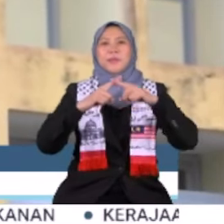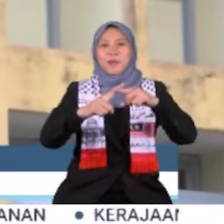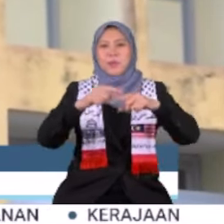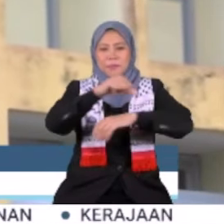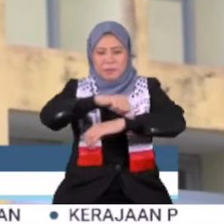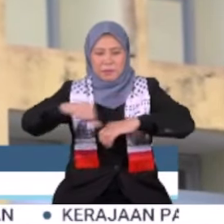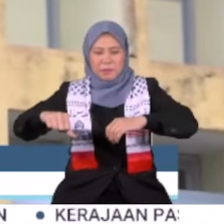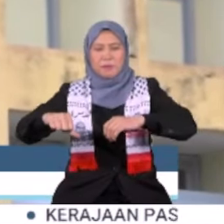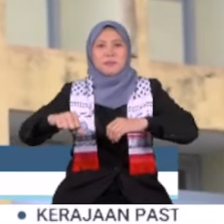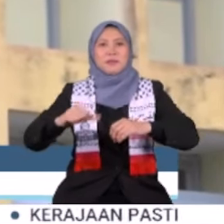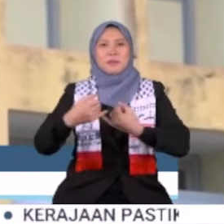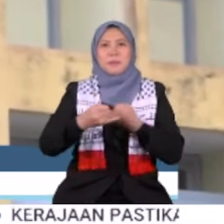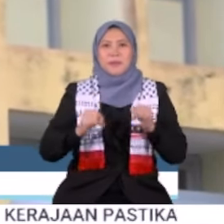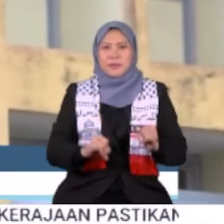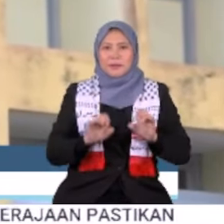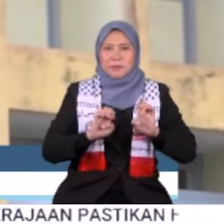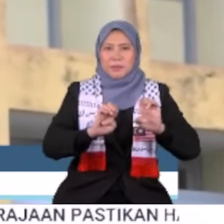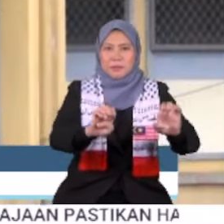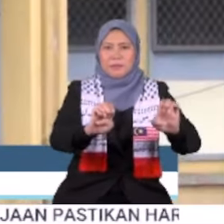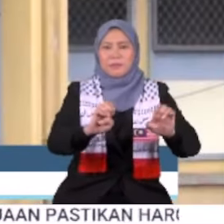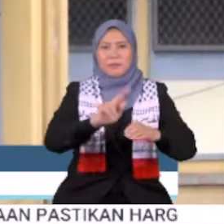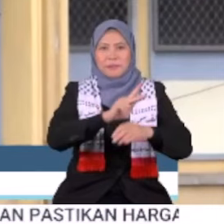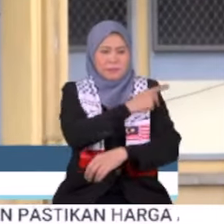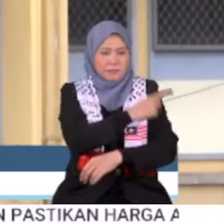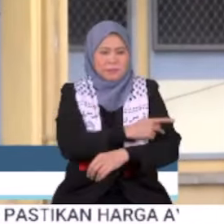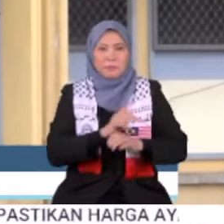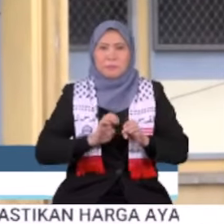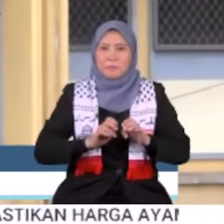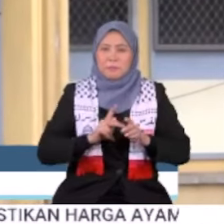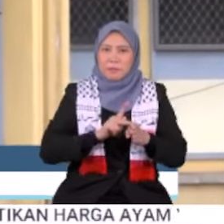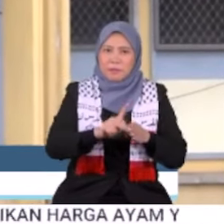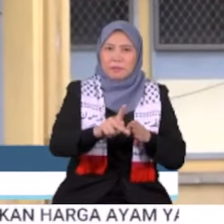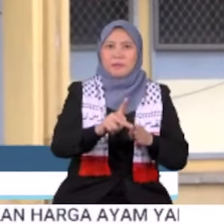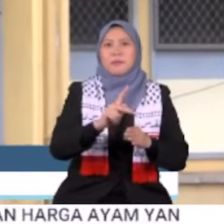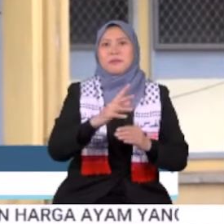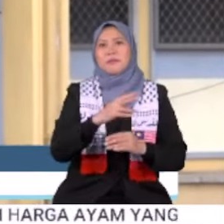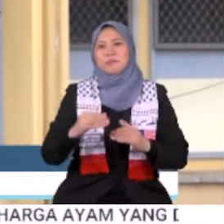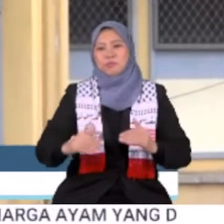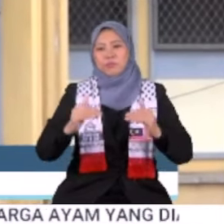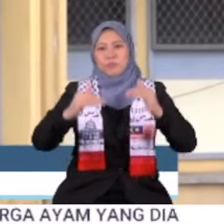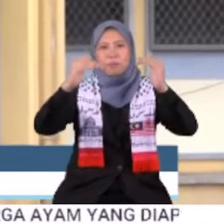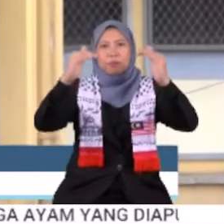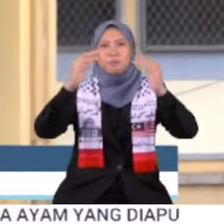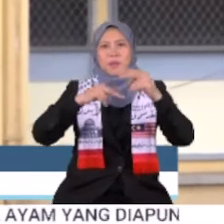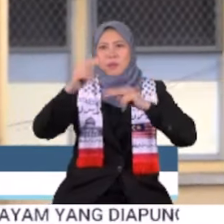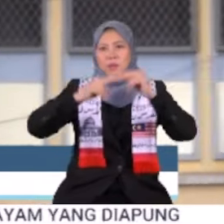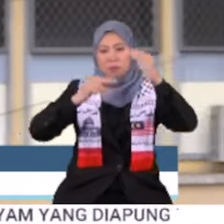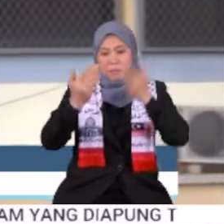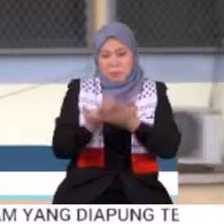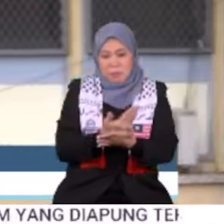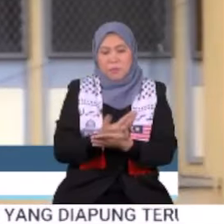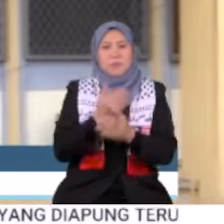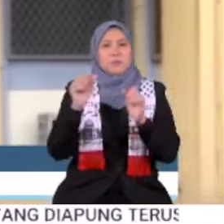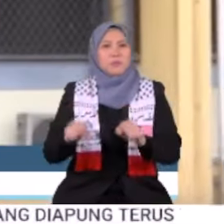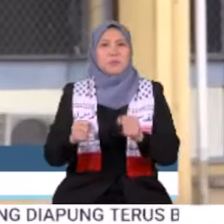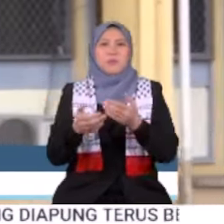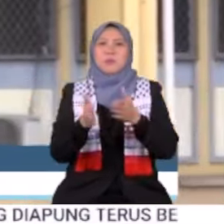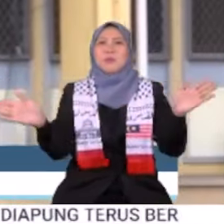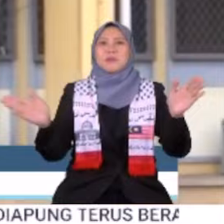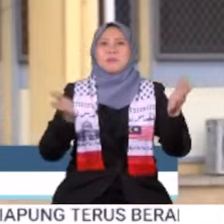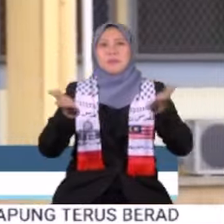Bedah, Jabatan Trauma dan Kecemasan, Klinik Pakar serta Pakar Bertingkat. Juga bangunan baharu itu membantu memperluaskan